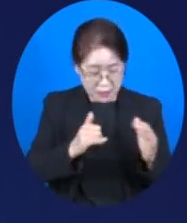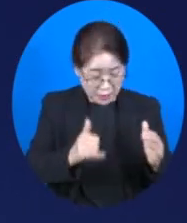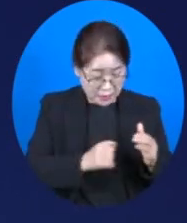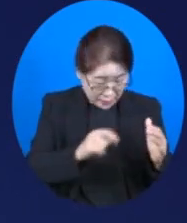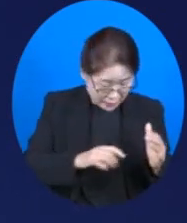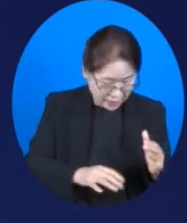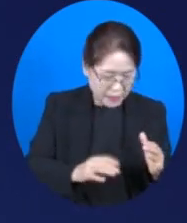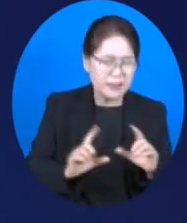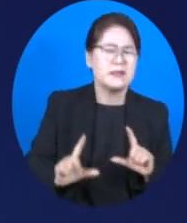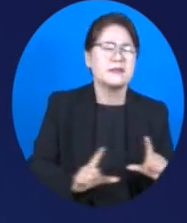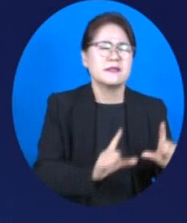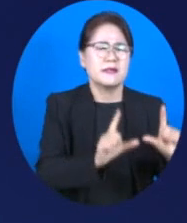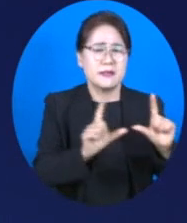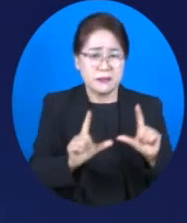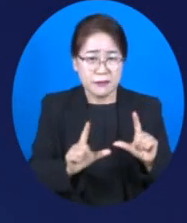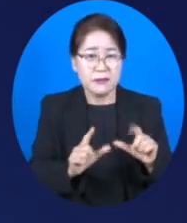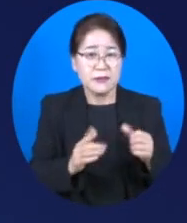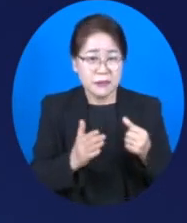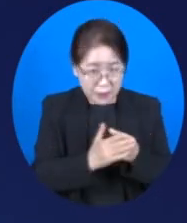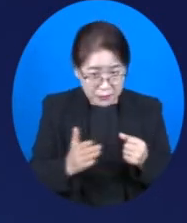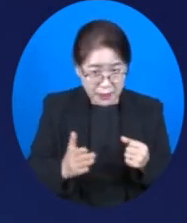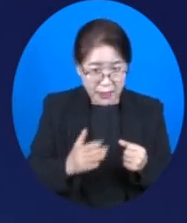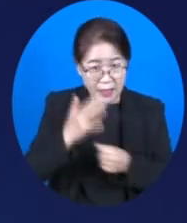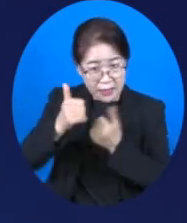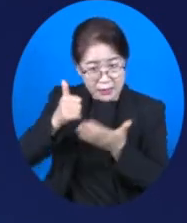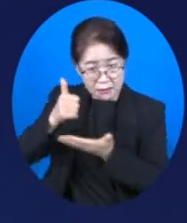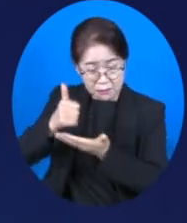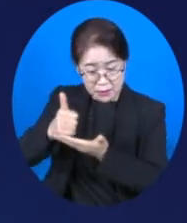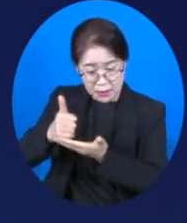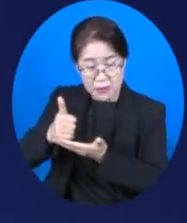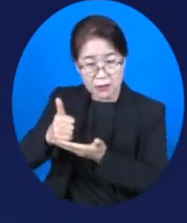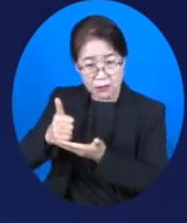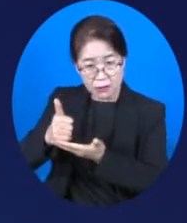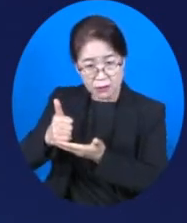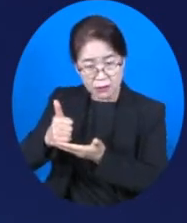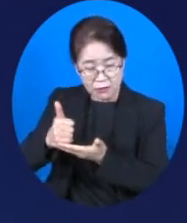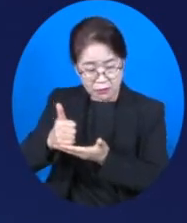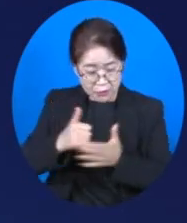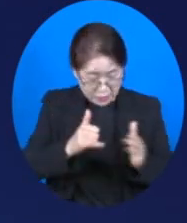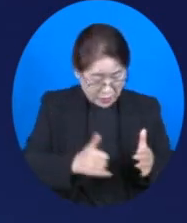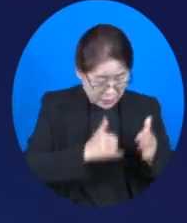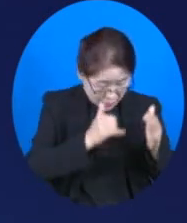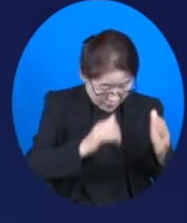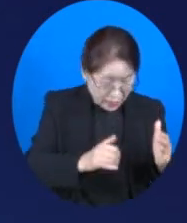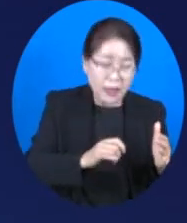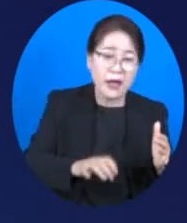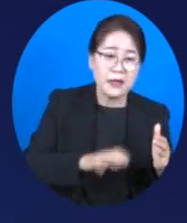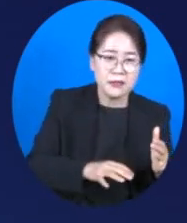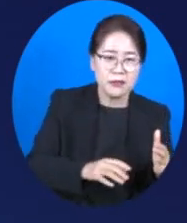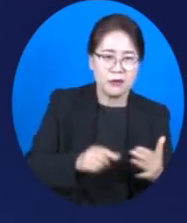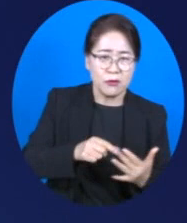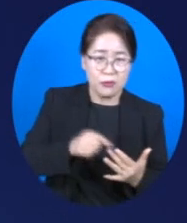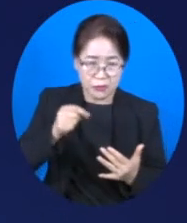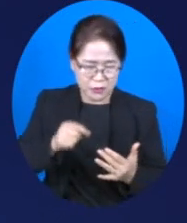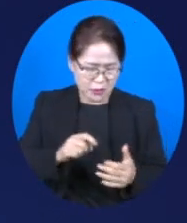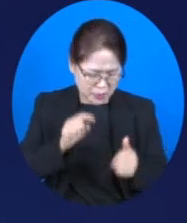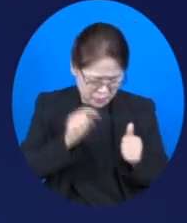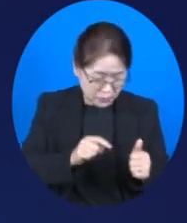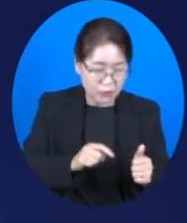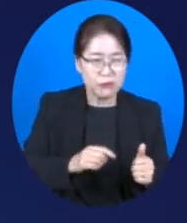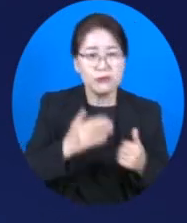있었던 사람입니다. 그런데 하나님께서 우리를 이 세상 가운데서 선택하시고 지명하여